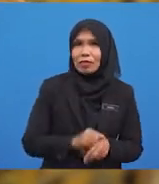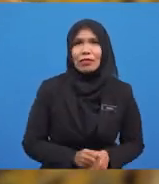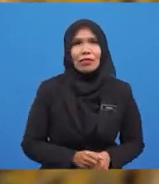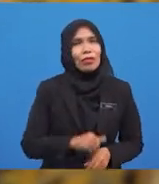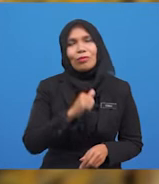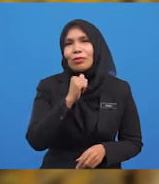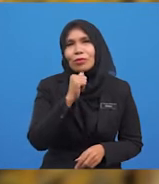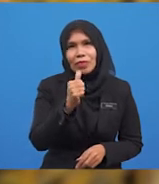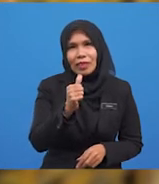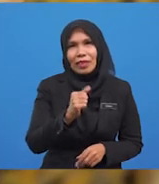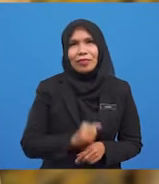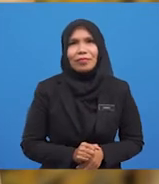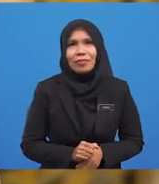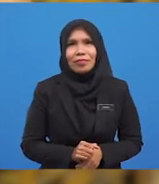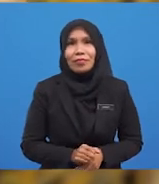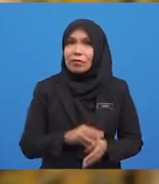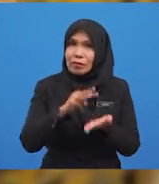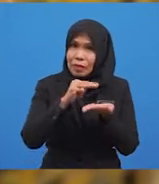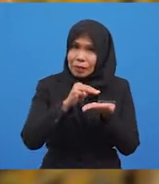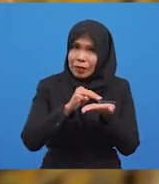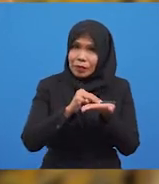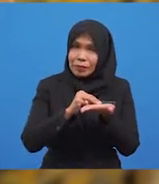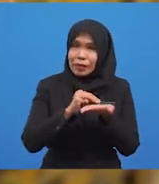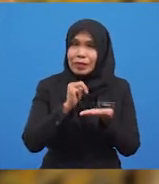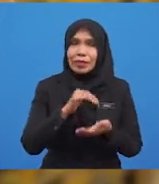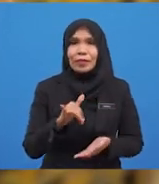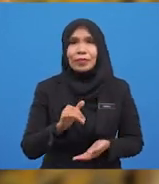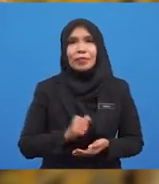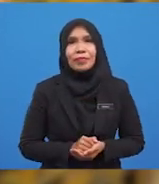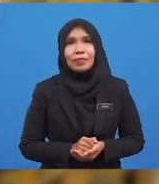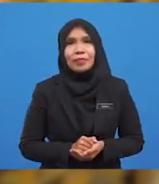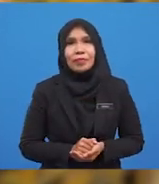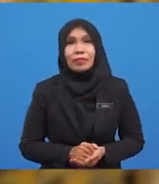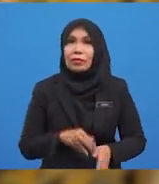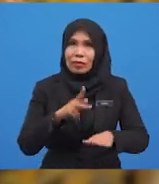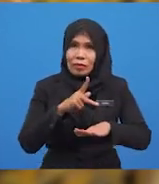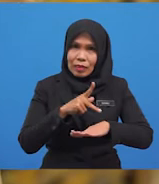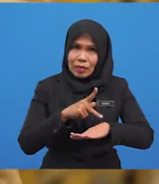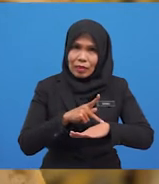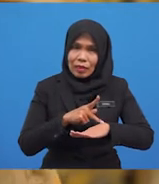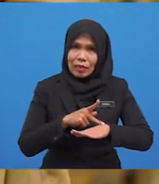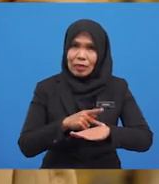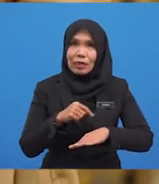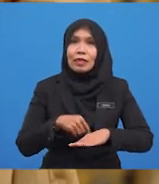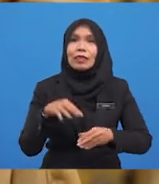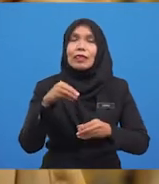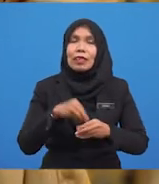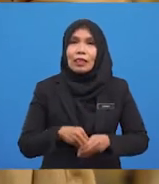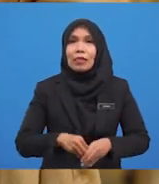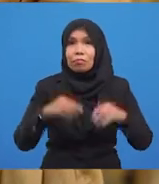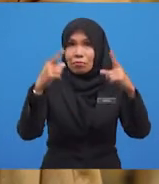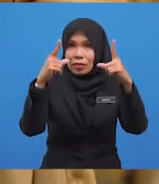Bukan begitu. Maksud yang tersirat di sini ialah ketika di dalam majlis,